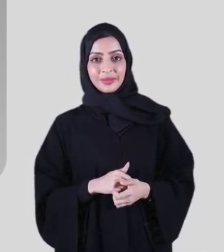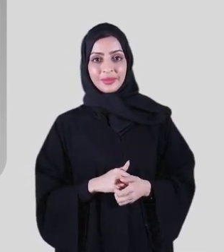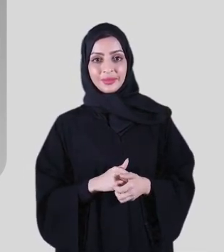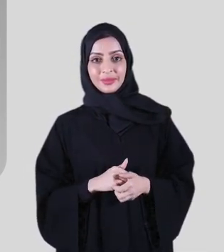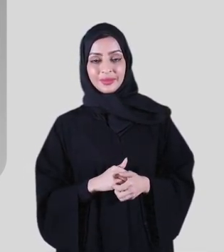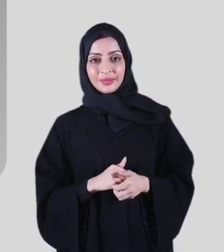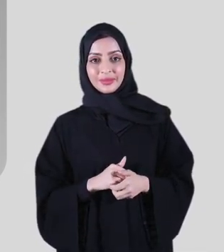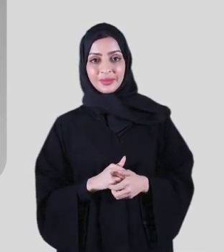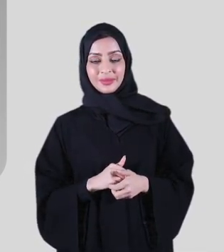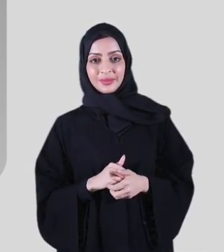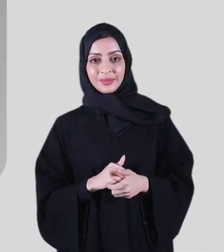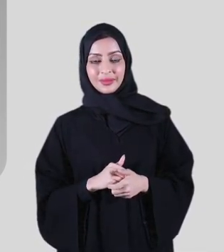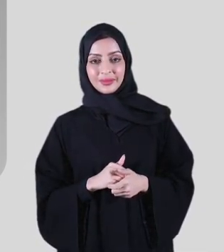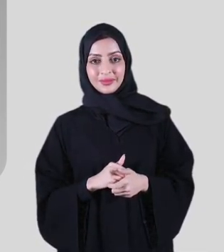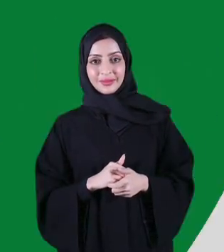والخدمات.